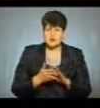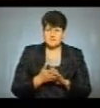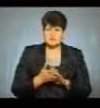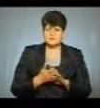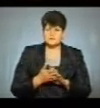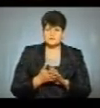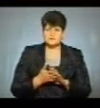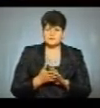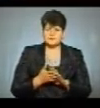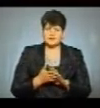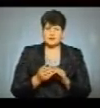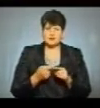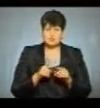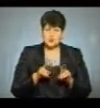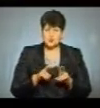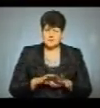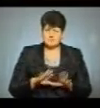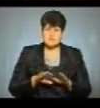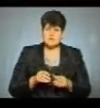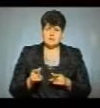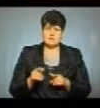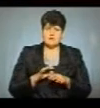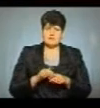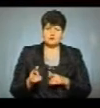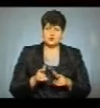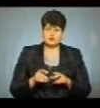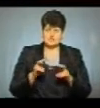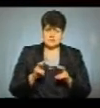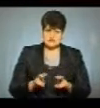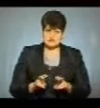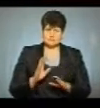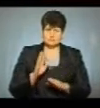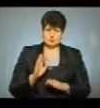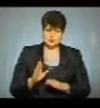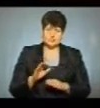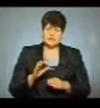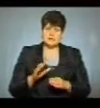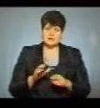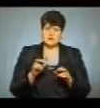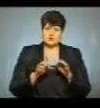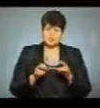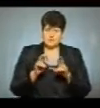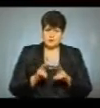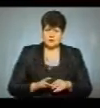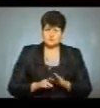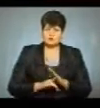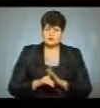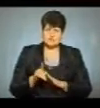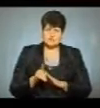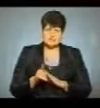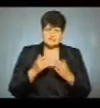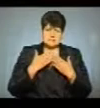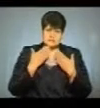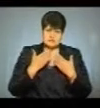обставин органів досудового розслідування, після проведення підготовчого судового засідання відбудеться стадія судового розгляду. Вона розпочинається з